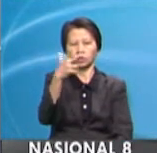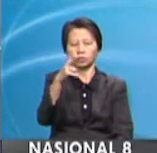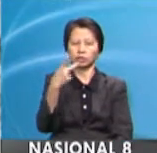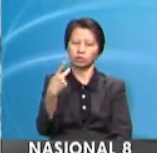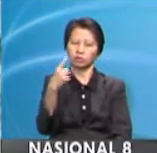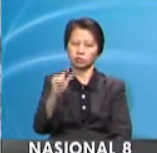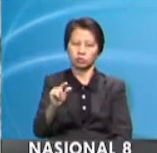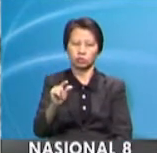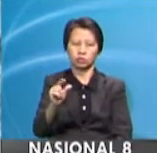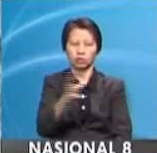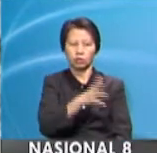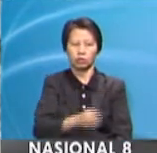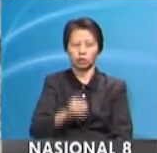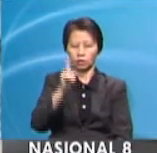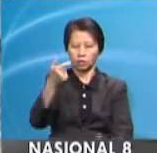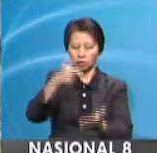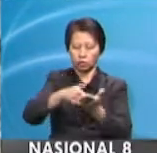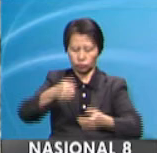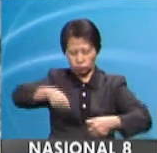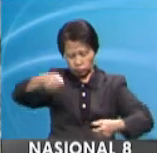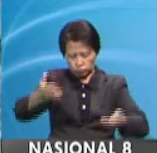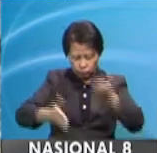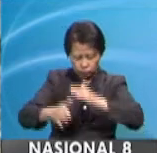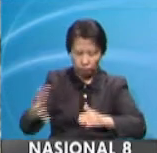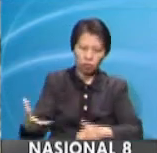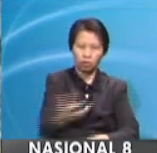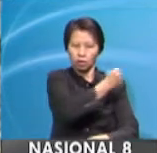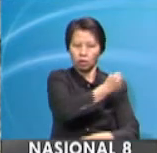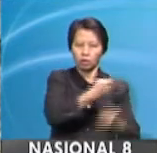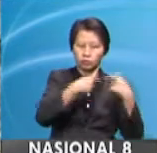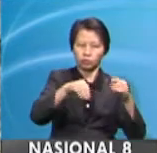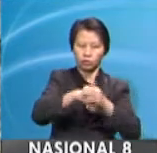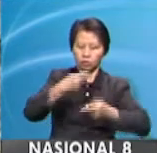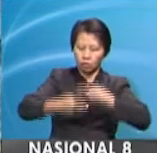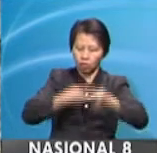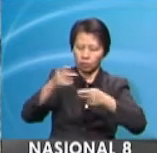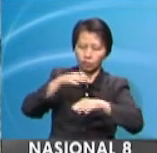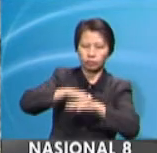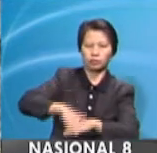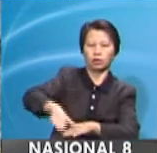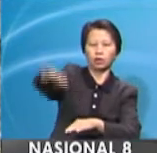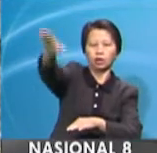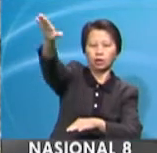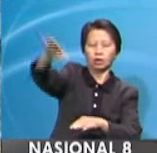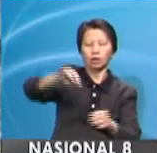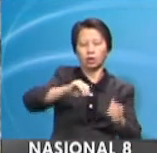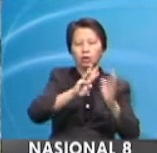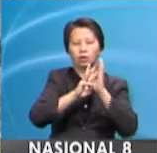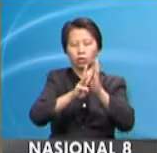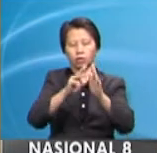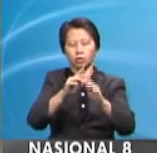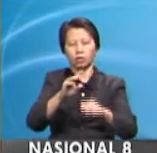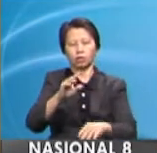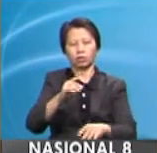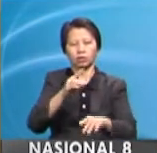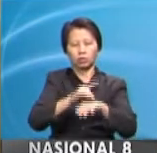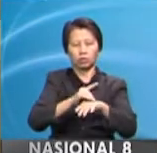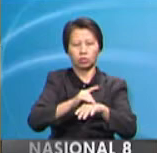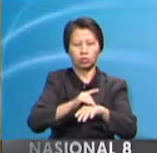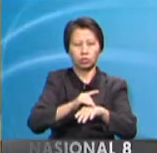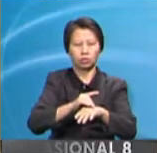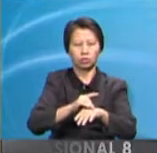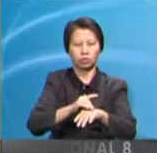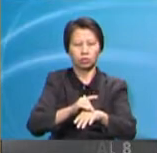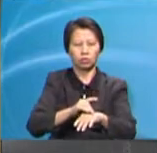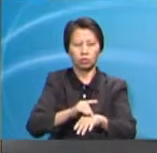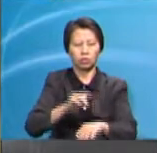kg manakala satu lagi bungkusan dirampas ketika ia sedang dalam proses penghantaran oleh Ejen kuriier di Golden Villa